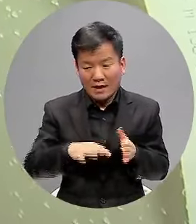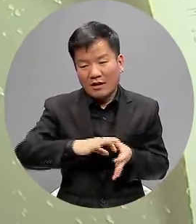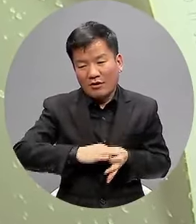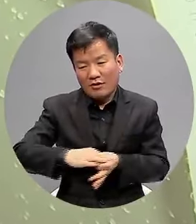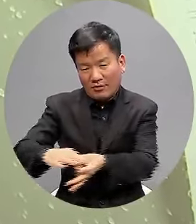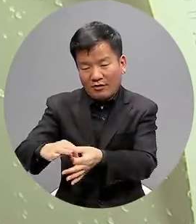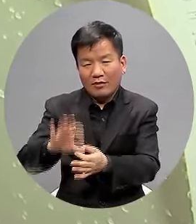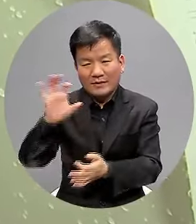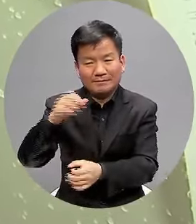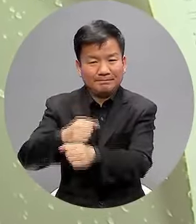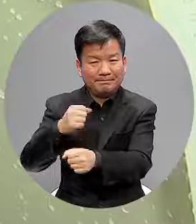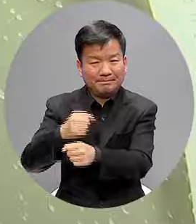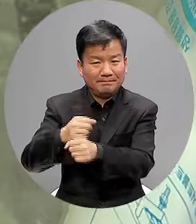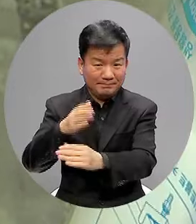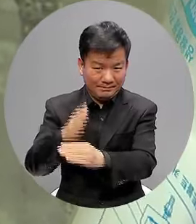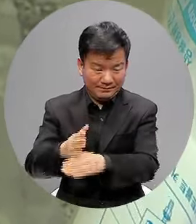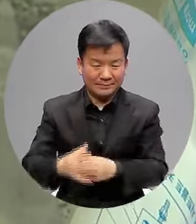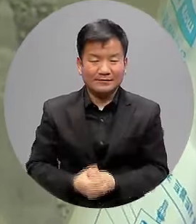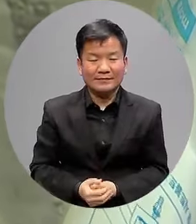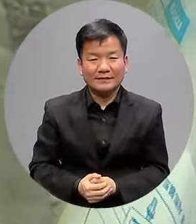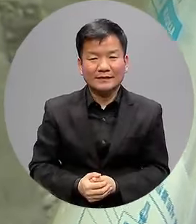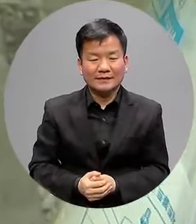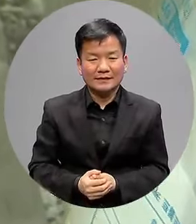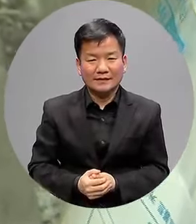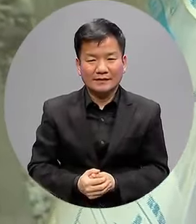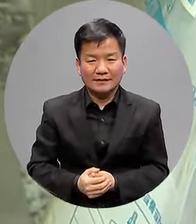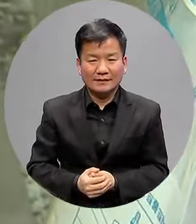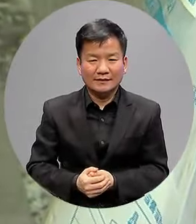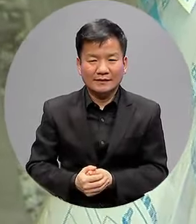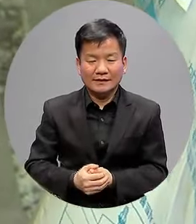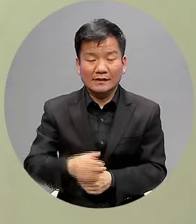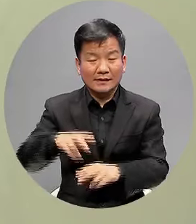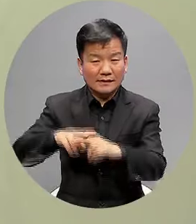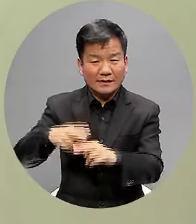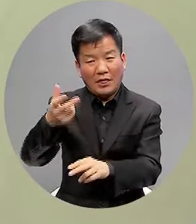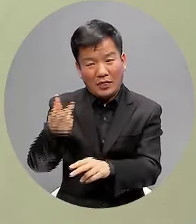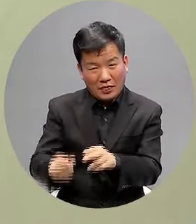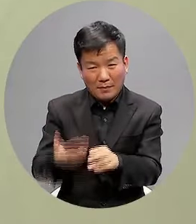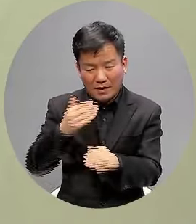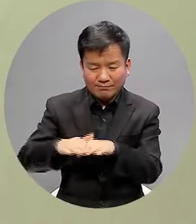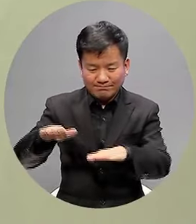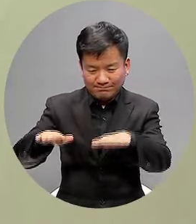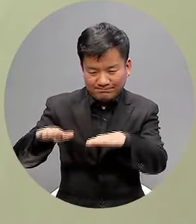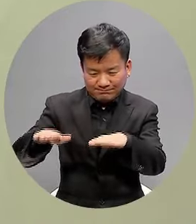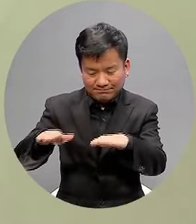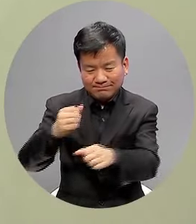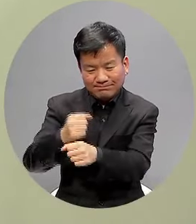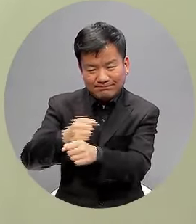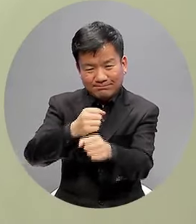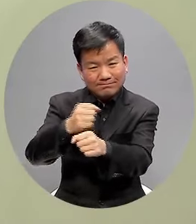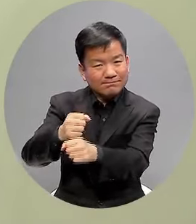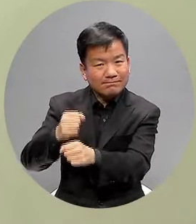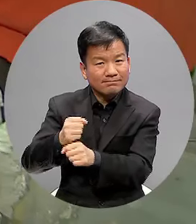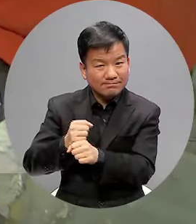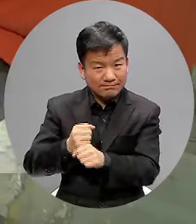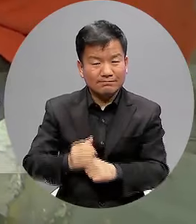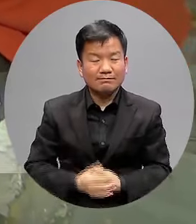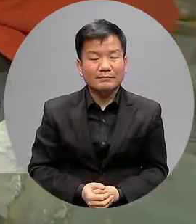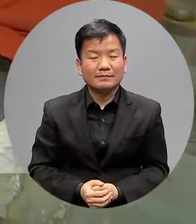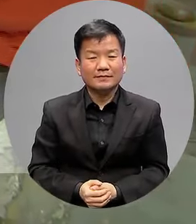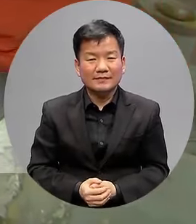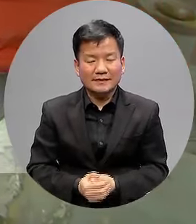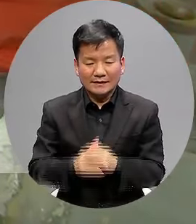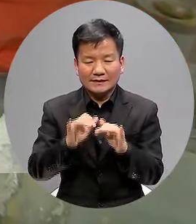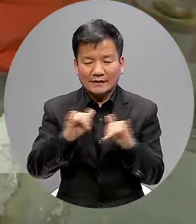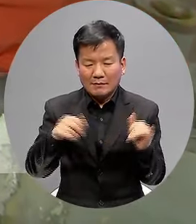화장실을 만드는 중입니다. 이윽고 수세식 변기를 안치고 수평을 맞춰 고정 작업을 합니다. 사람